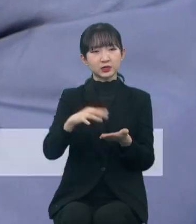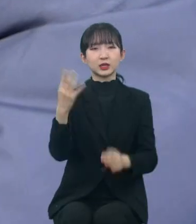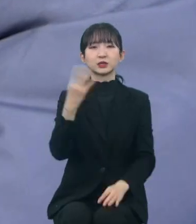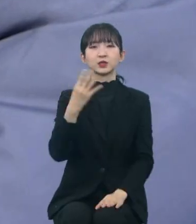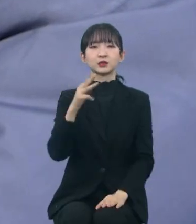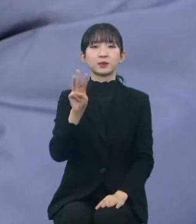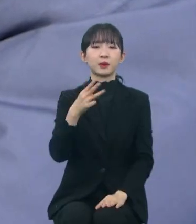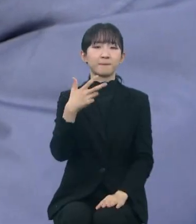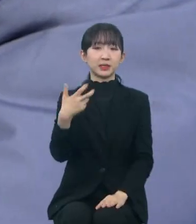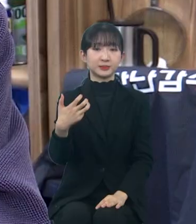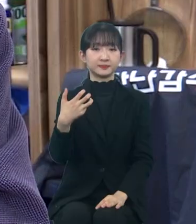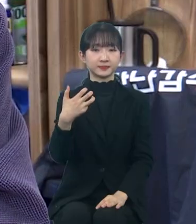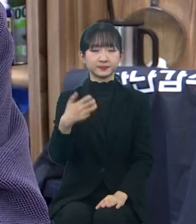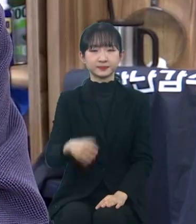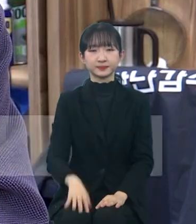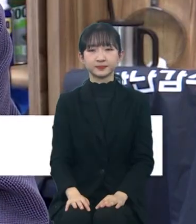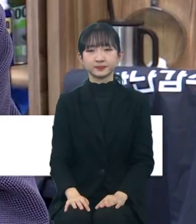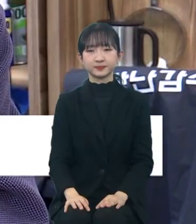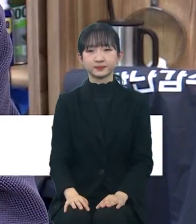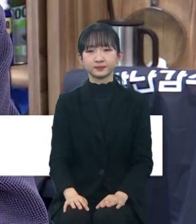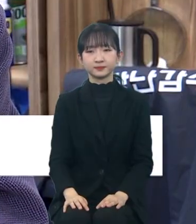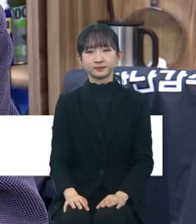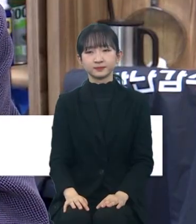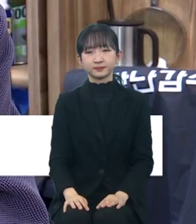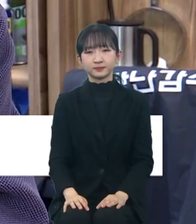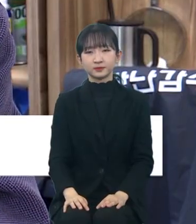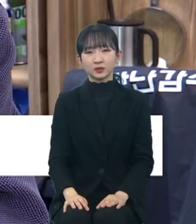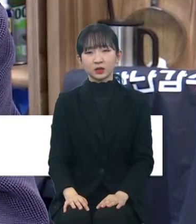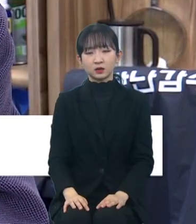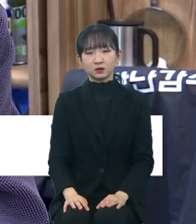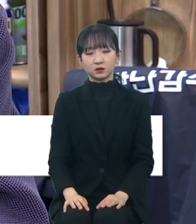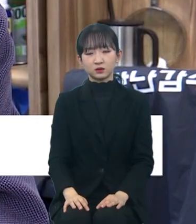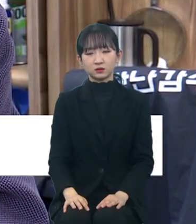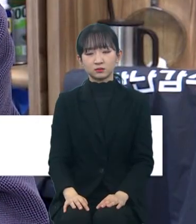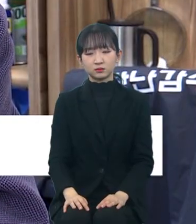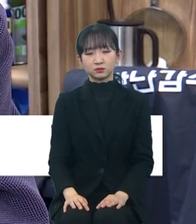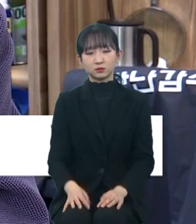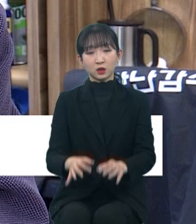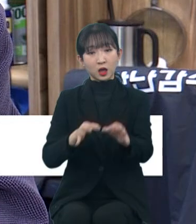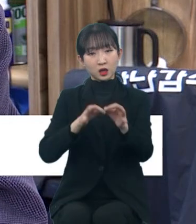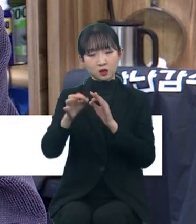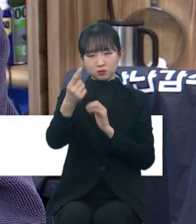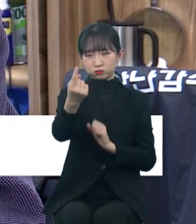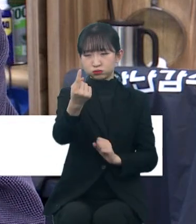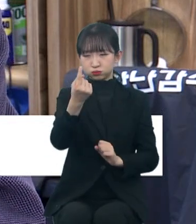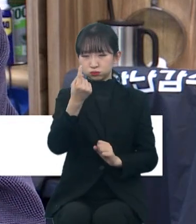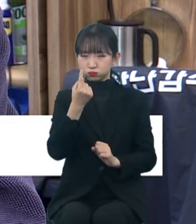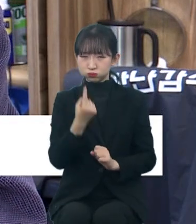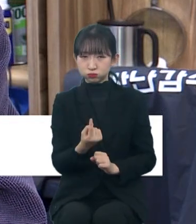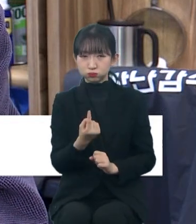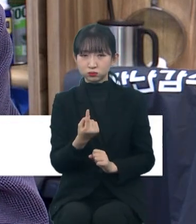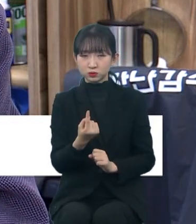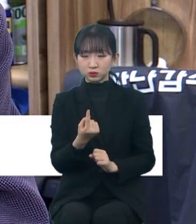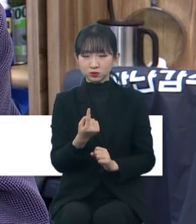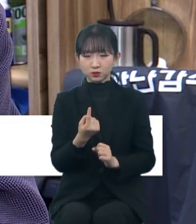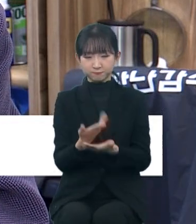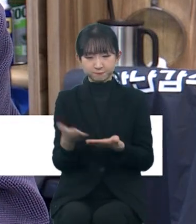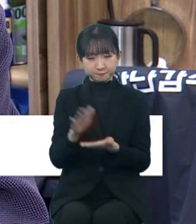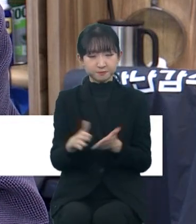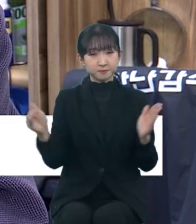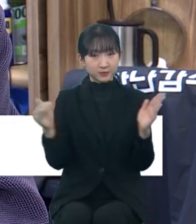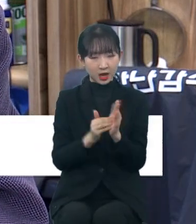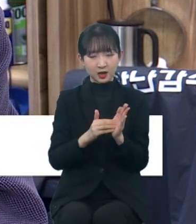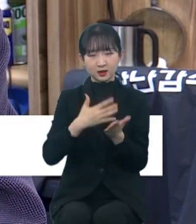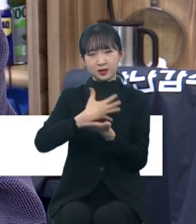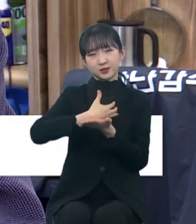수리했습니다. 이게 고쳐질까 하는 뭐 그런 그 얼굴로 들어와요. 근데 우리 여기서